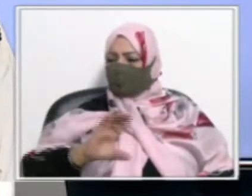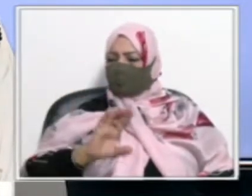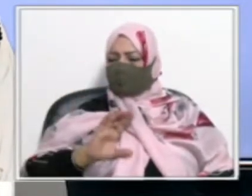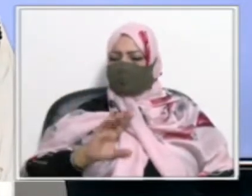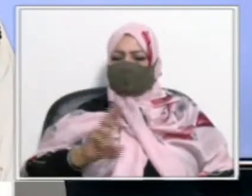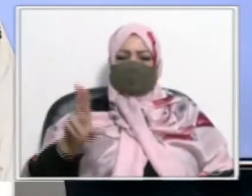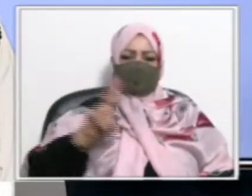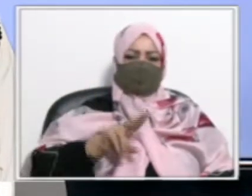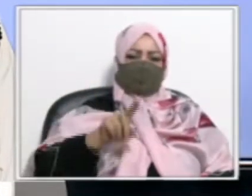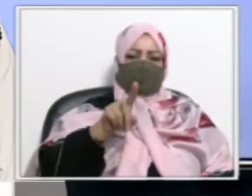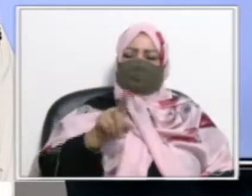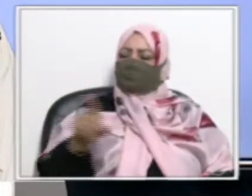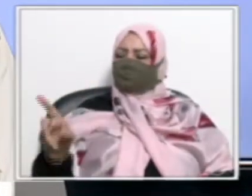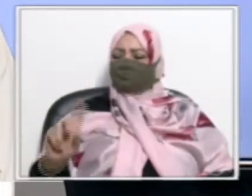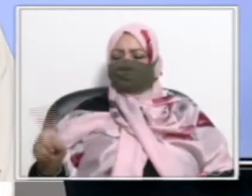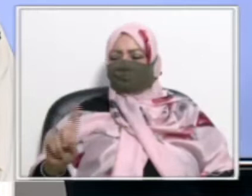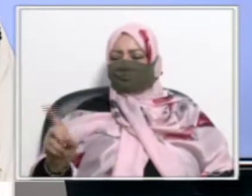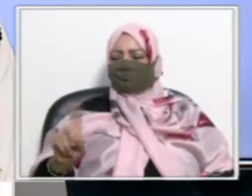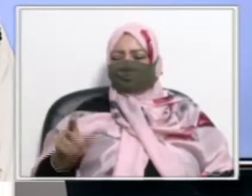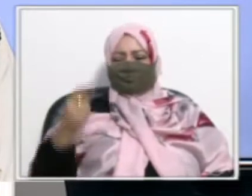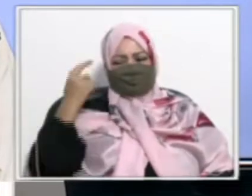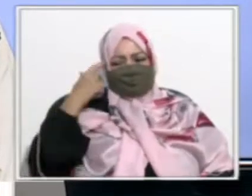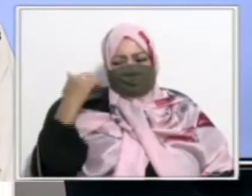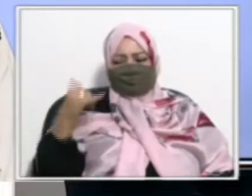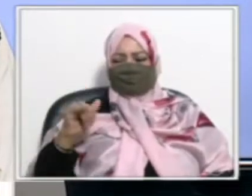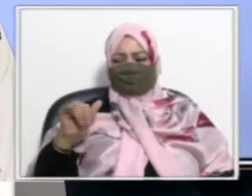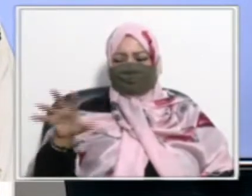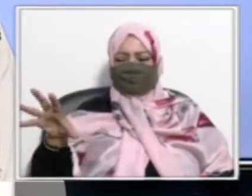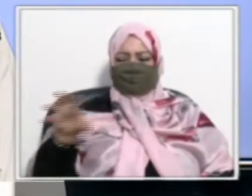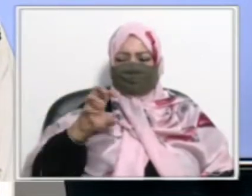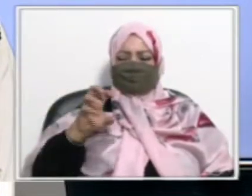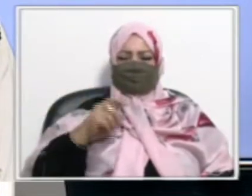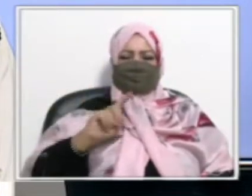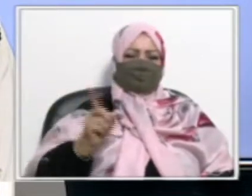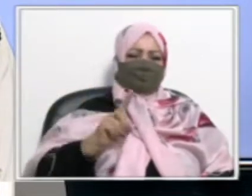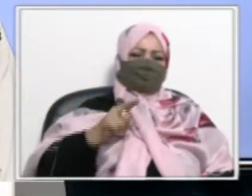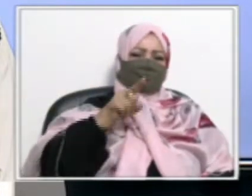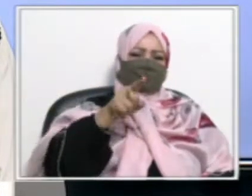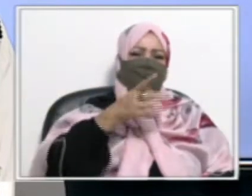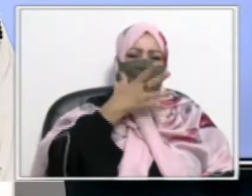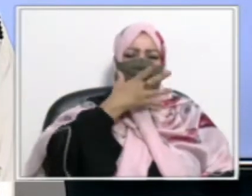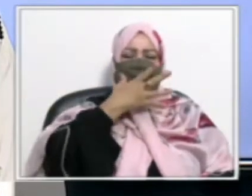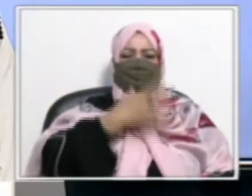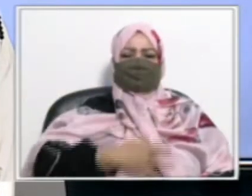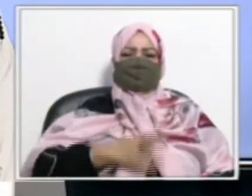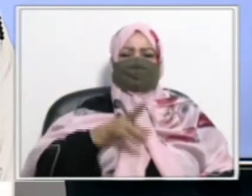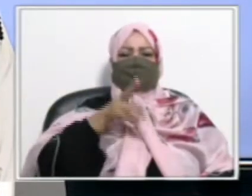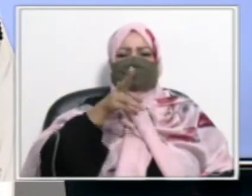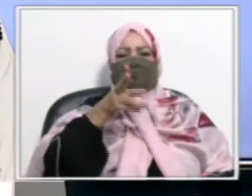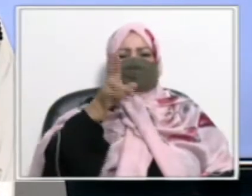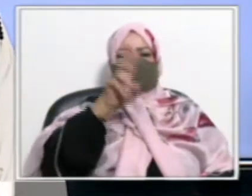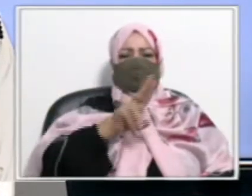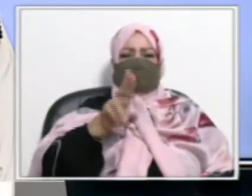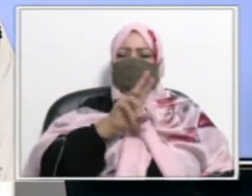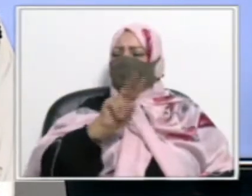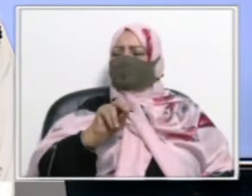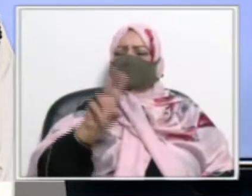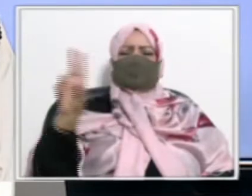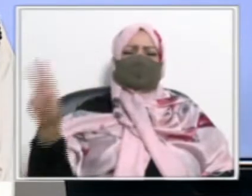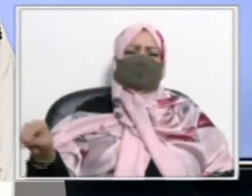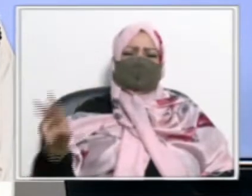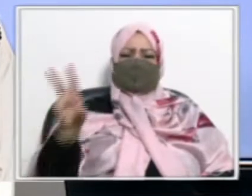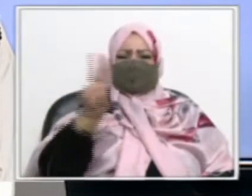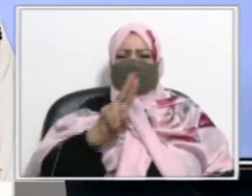آخر سأله فإذا ناسبه الجواب أخذ به، وإذا لم يناسبه كذلك حتى مع الشيخ الآخر ذهب